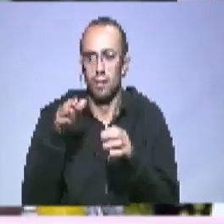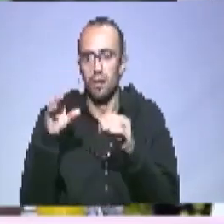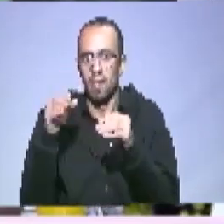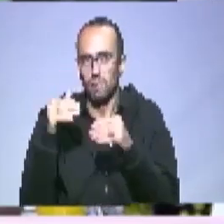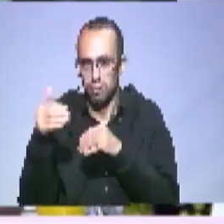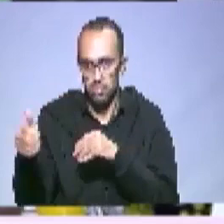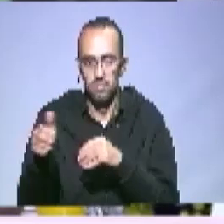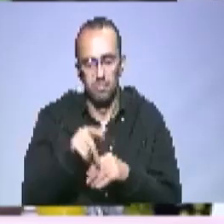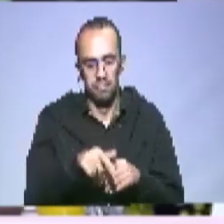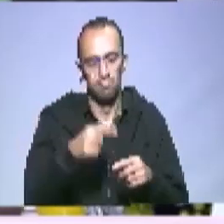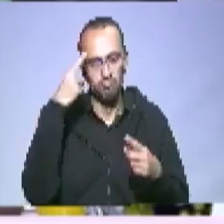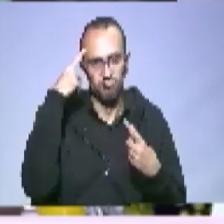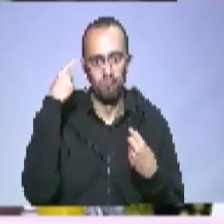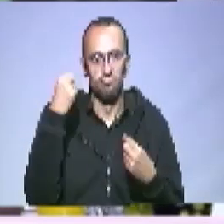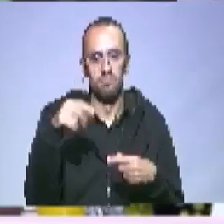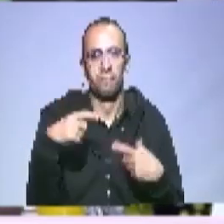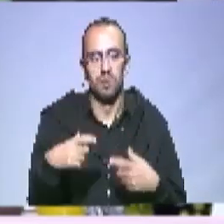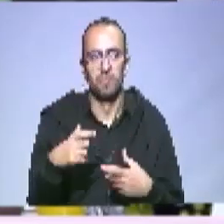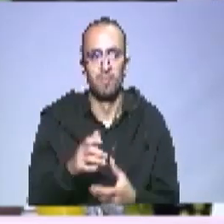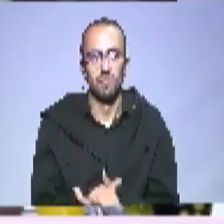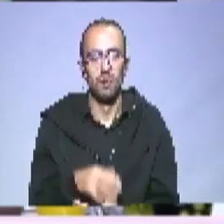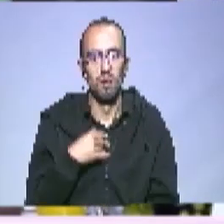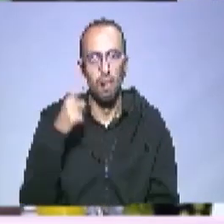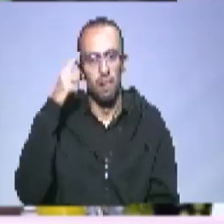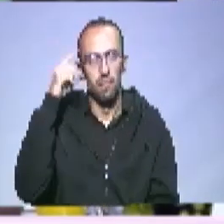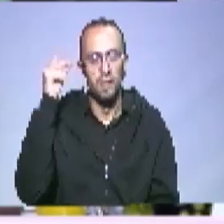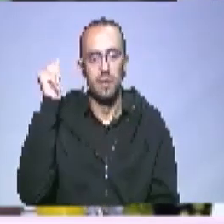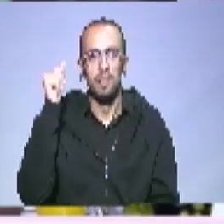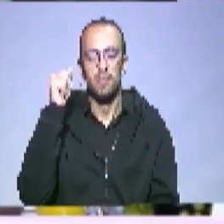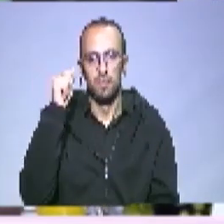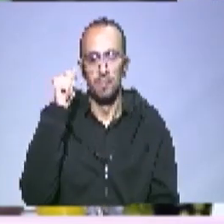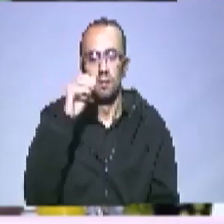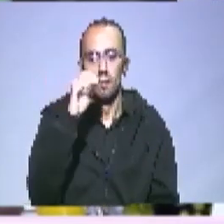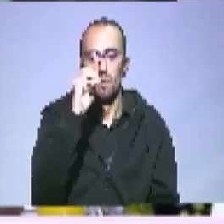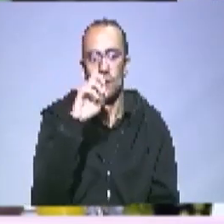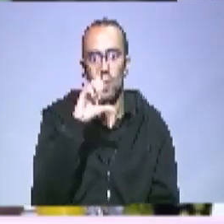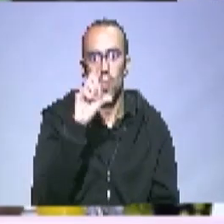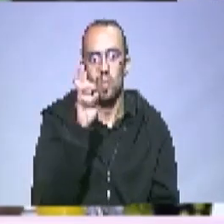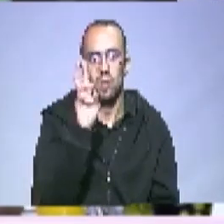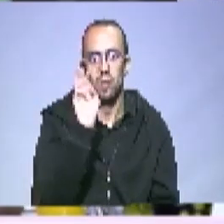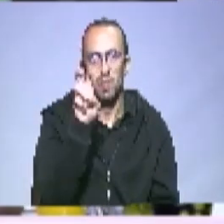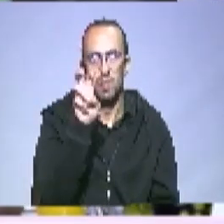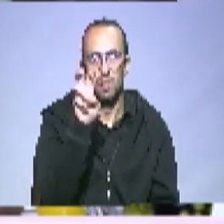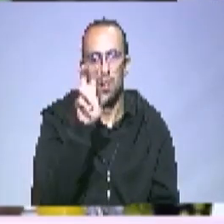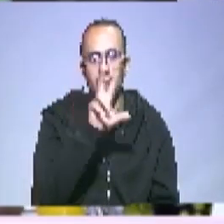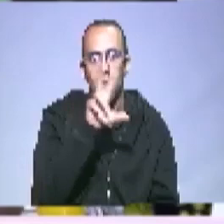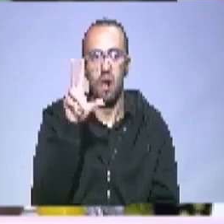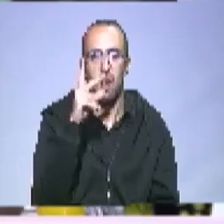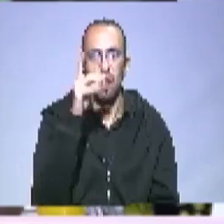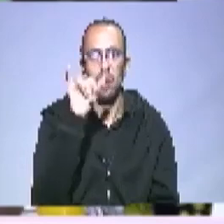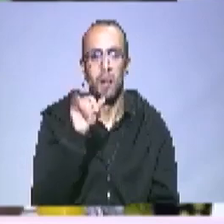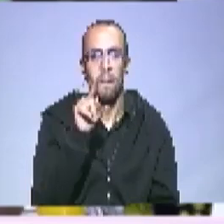الكلام. تمام. انا نسيت احط شويه جوزة الطيب كده في الملوخيه، في